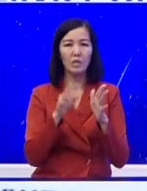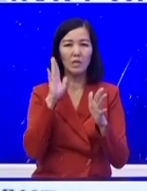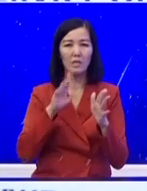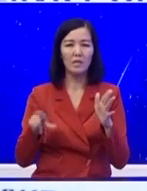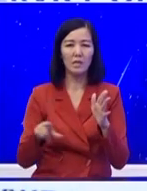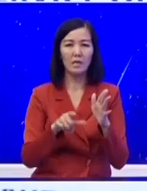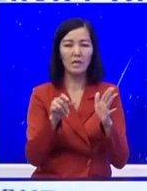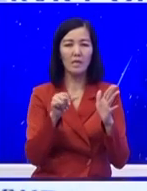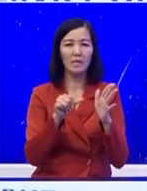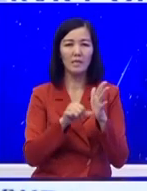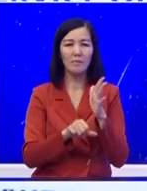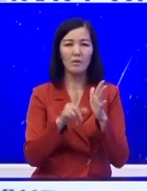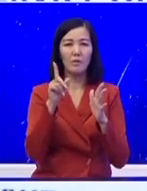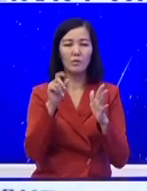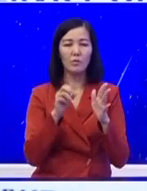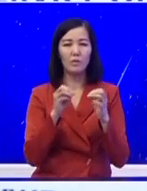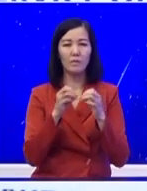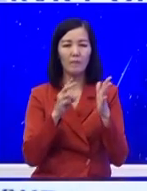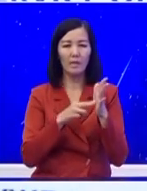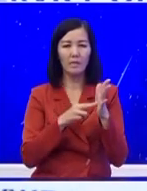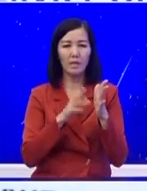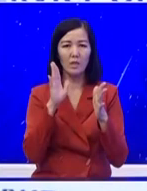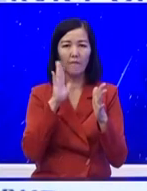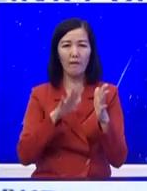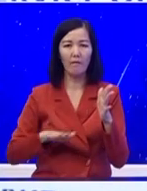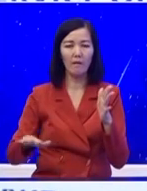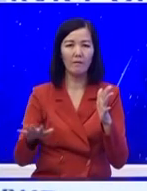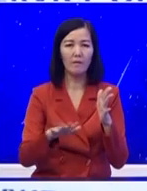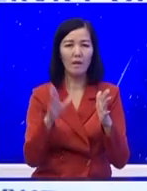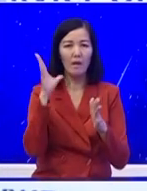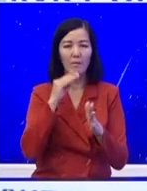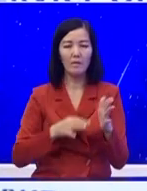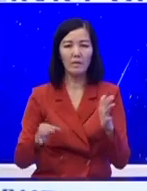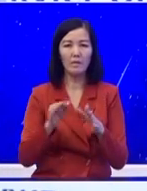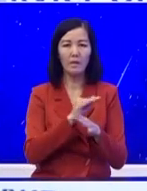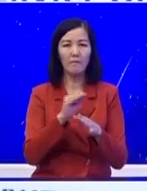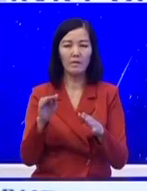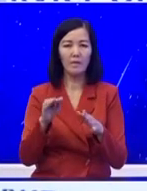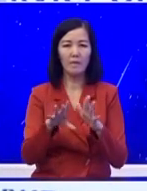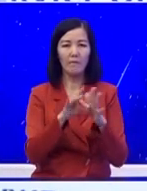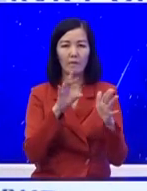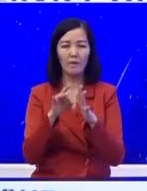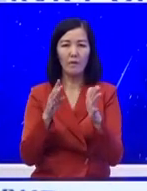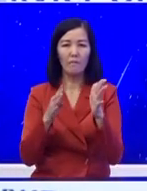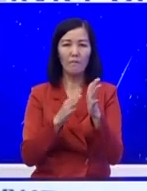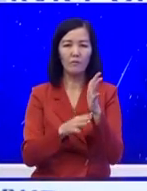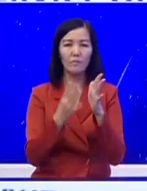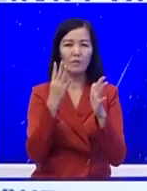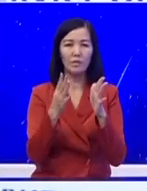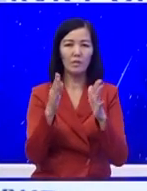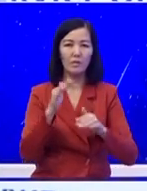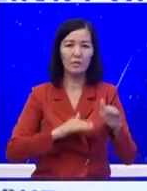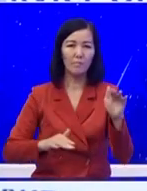77 водохранилищ, 117 прудов. На данный момент акиматом Алматинской области официально определено 84